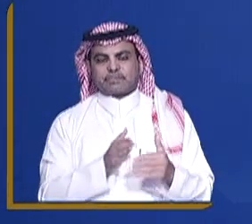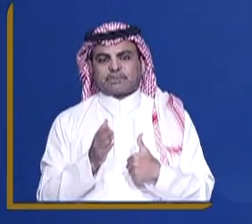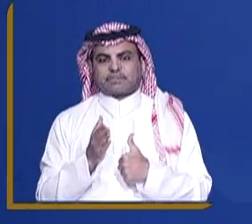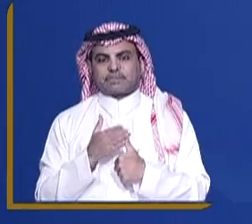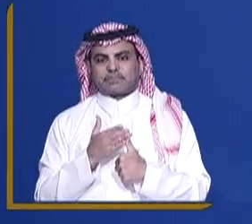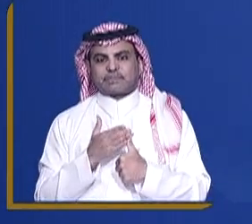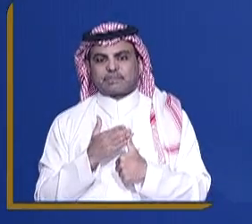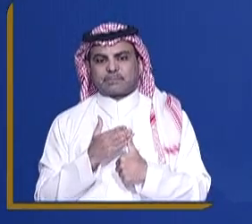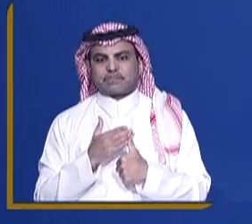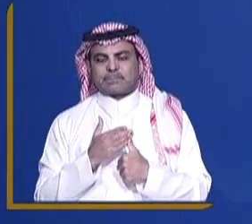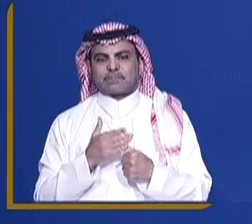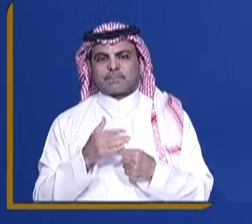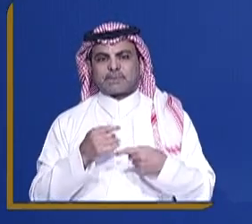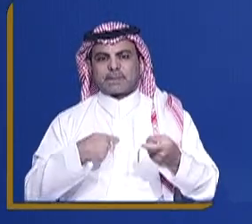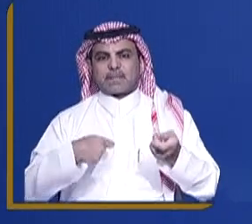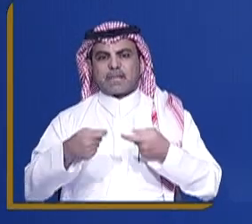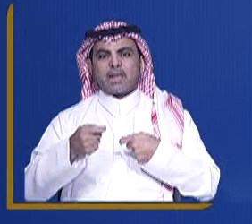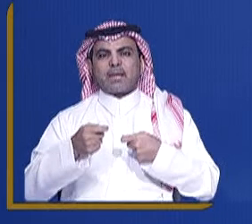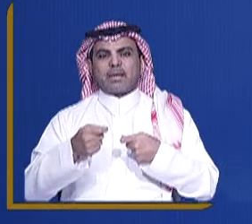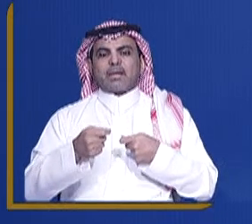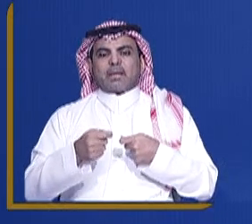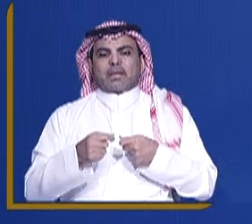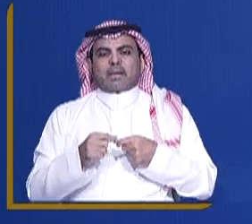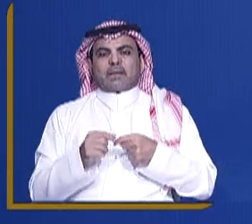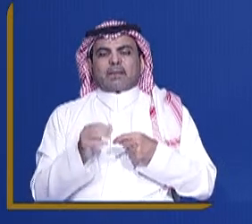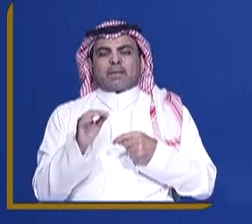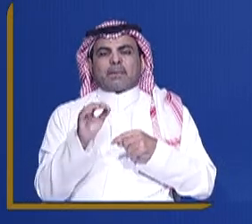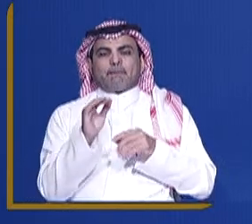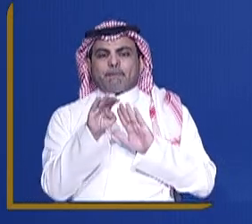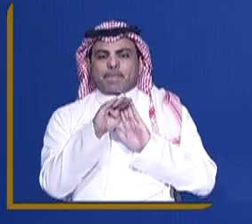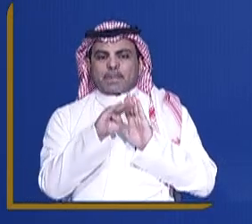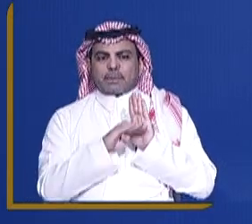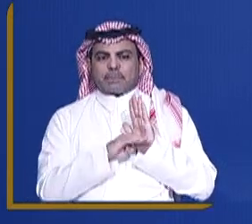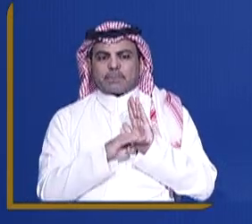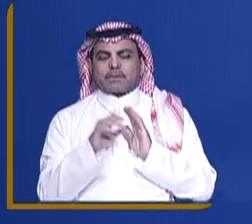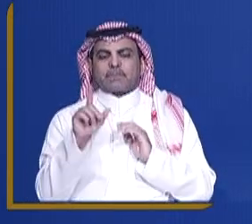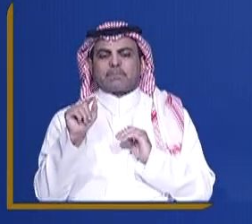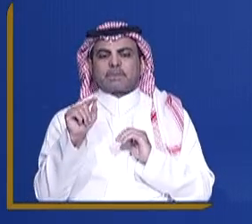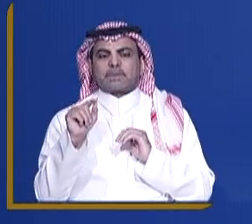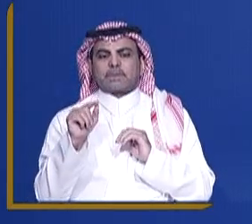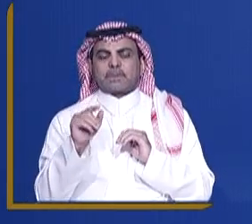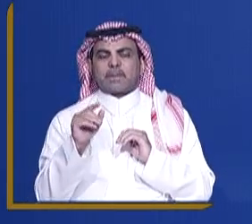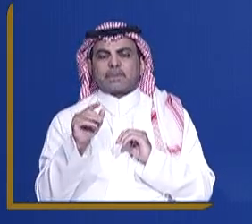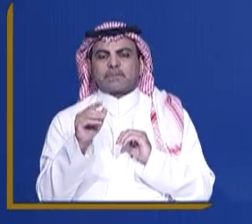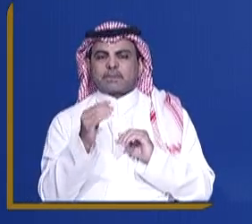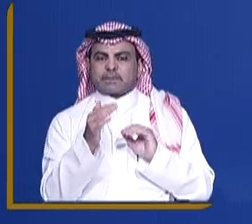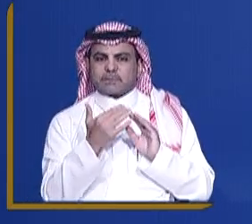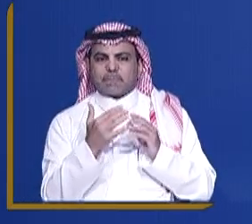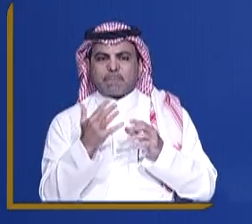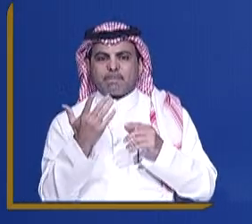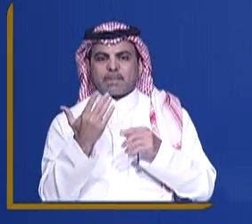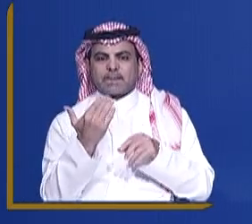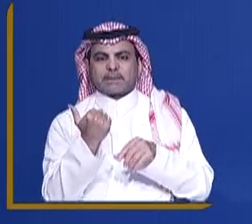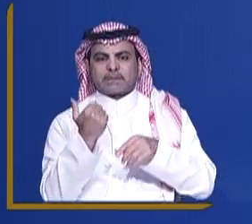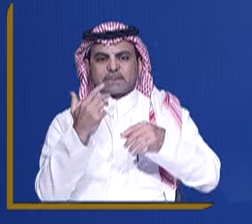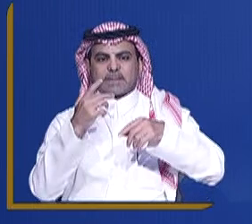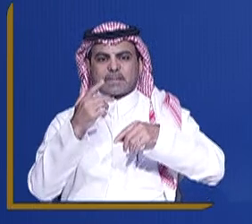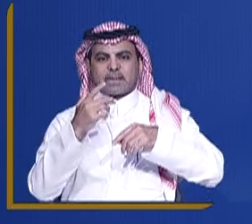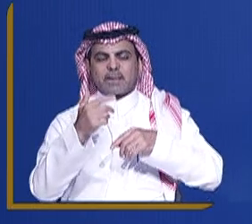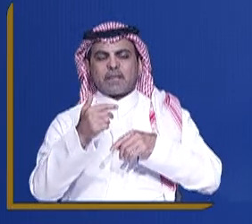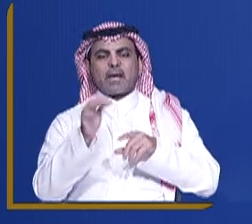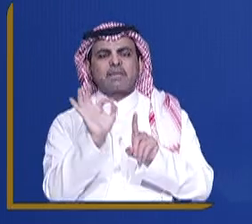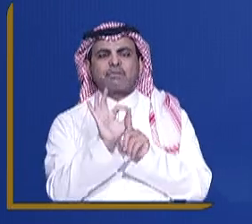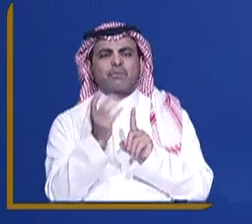الثاني. فيما يخص الاستثمار الأمثل، هو طبعا برنامج متميز تم يعني إنشاء في وزارة التعليم، هدفه